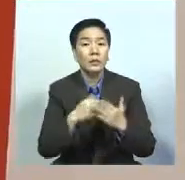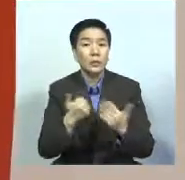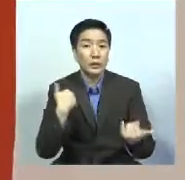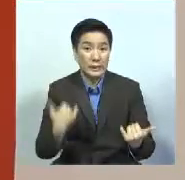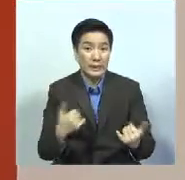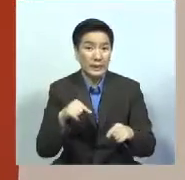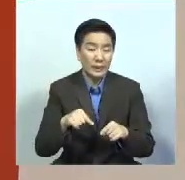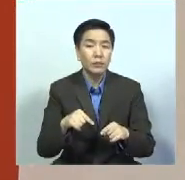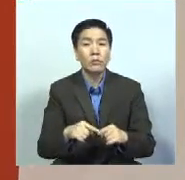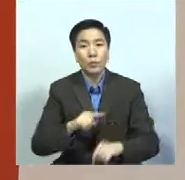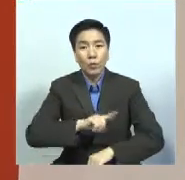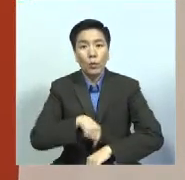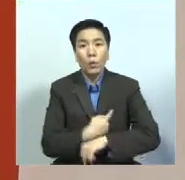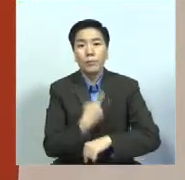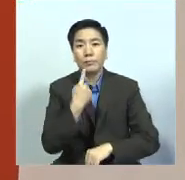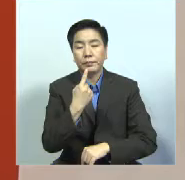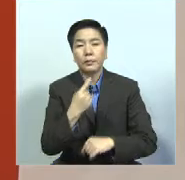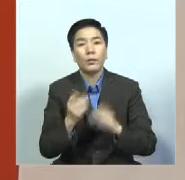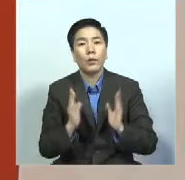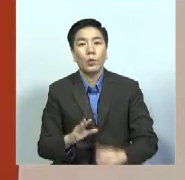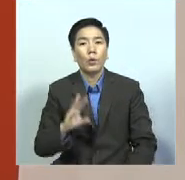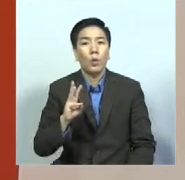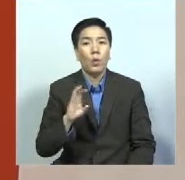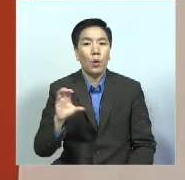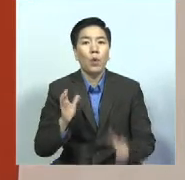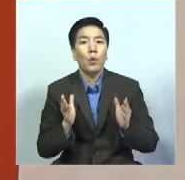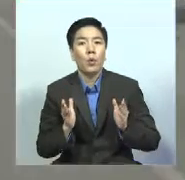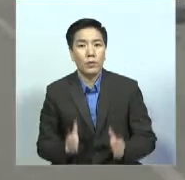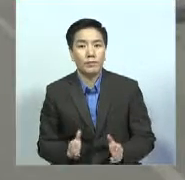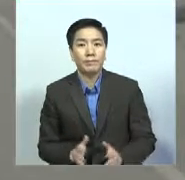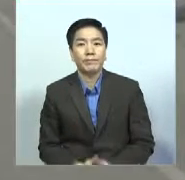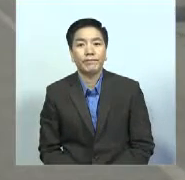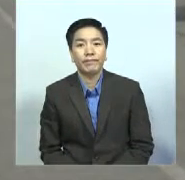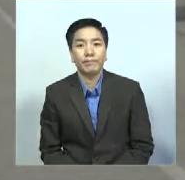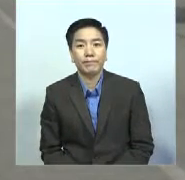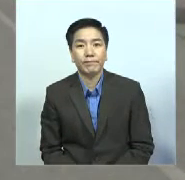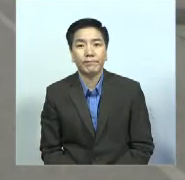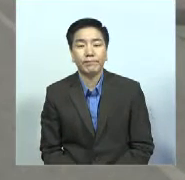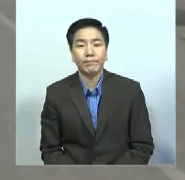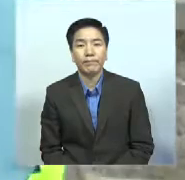ที่สนามบินแห่งนี้ต่อชั่วโมงเนี่ยนะคะมีอยู่600คนต่อชั่วโมงค่ะ